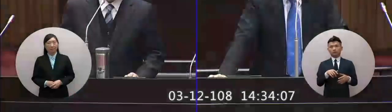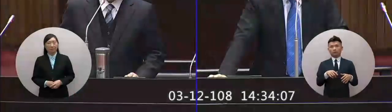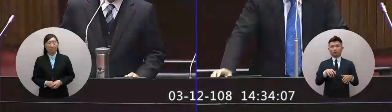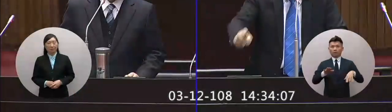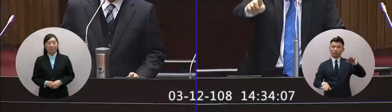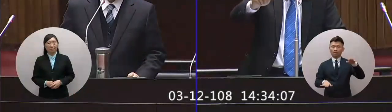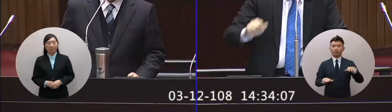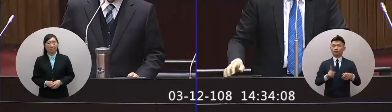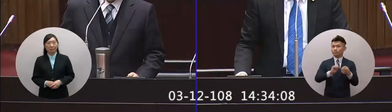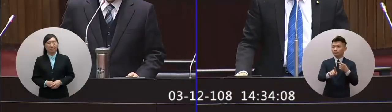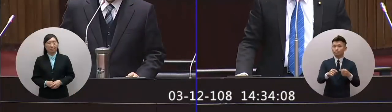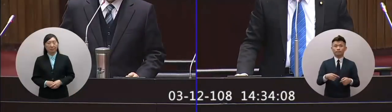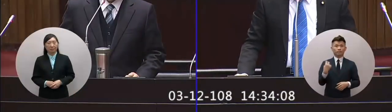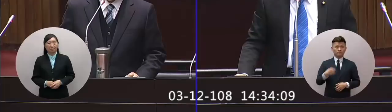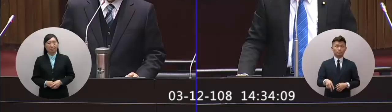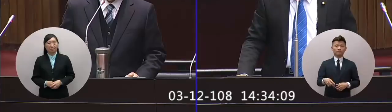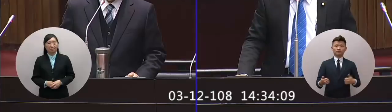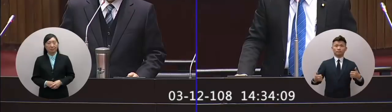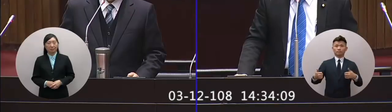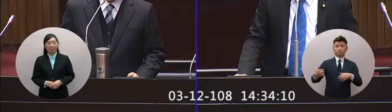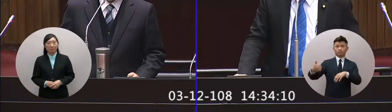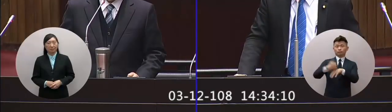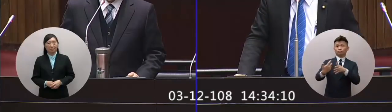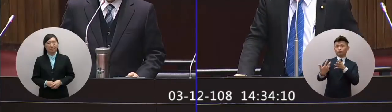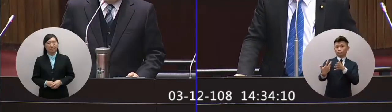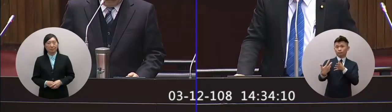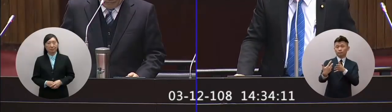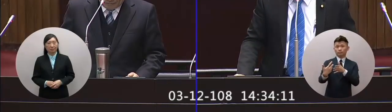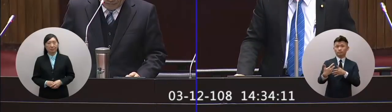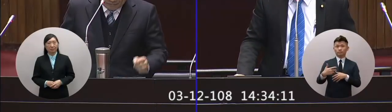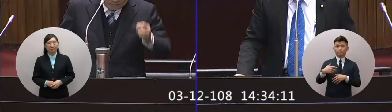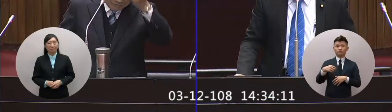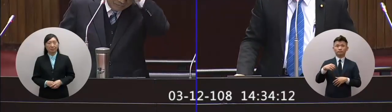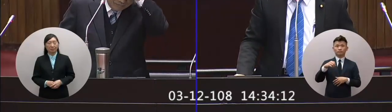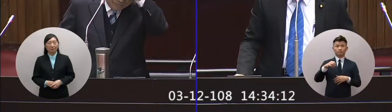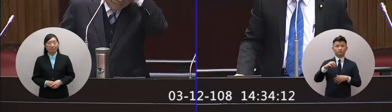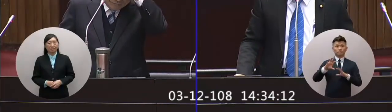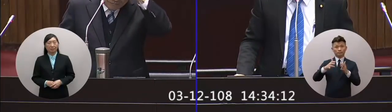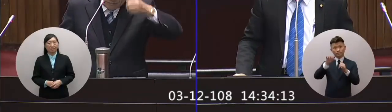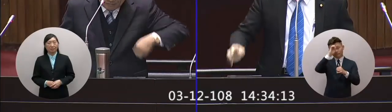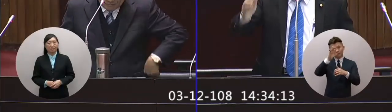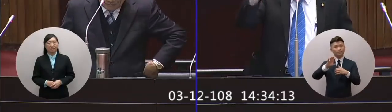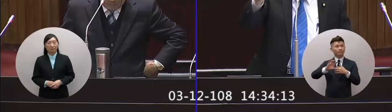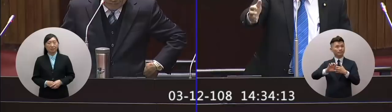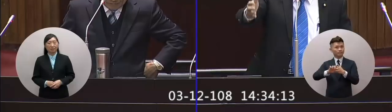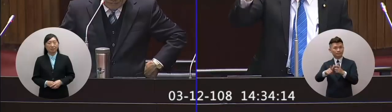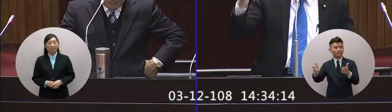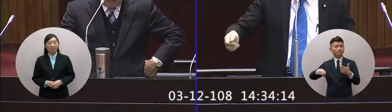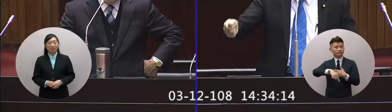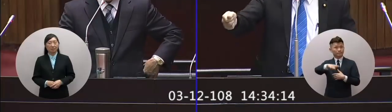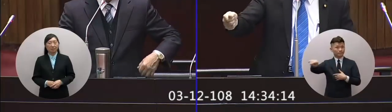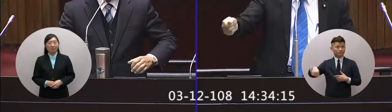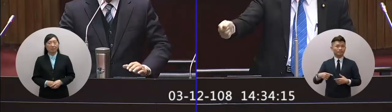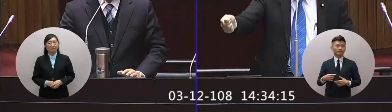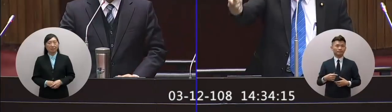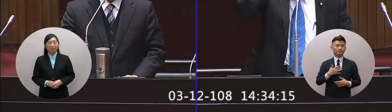较离谱的是。你伫遮质询，在野党的委员明明知影，你讲拿